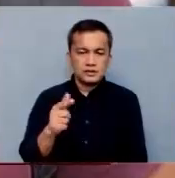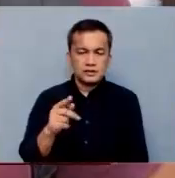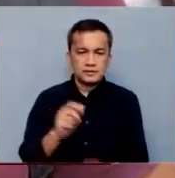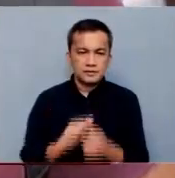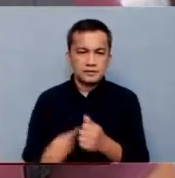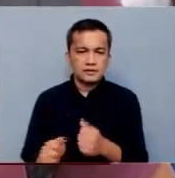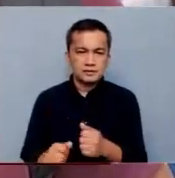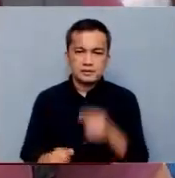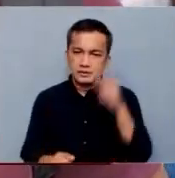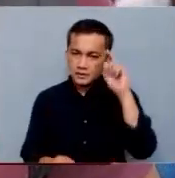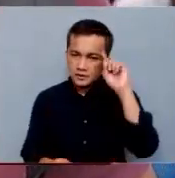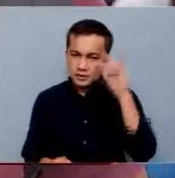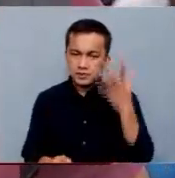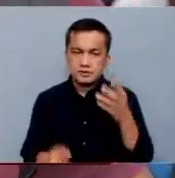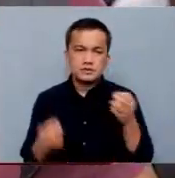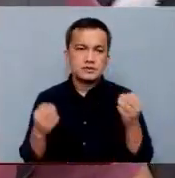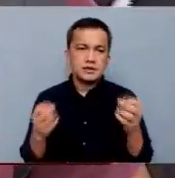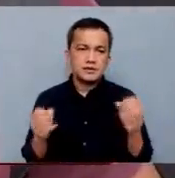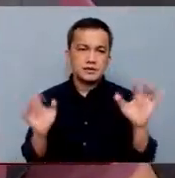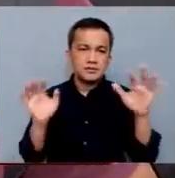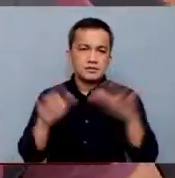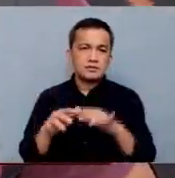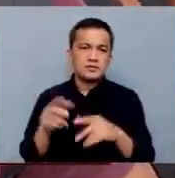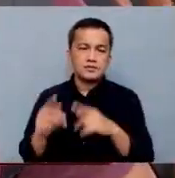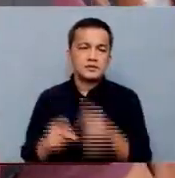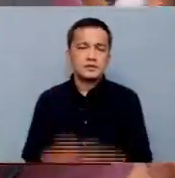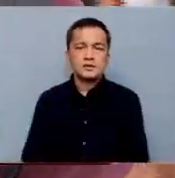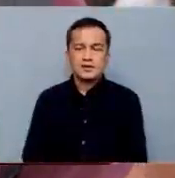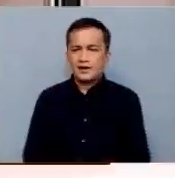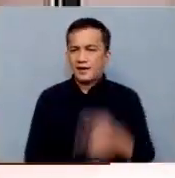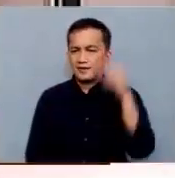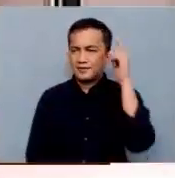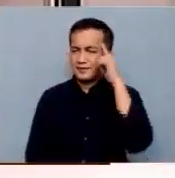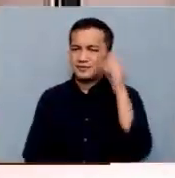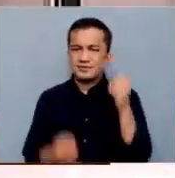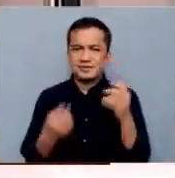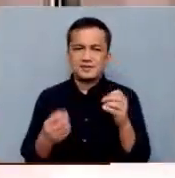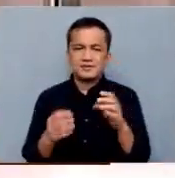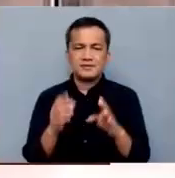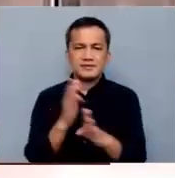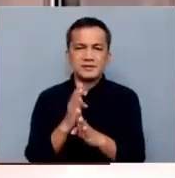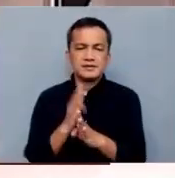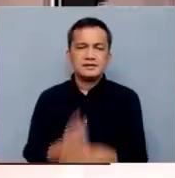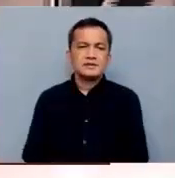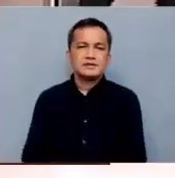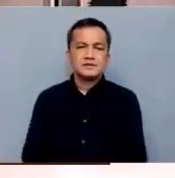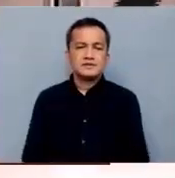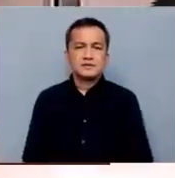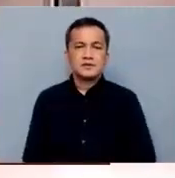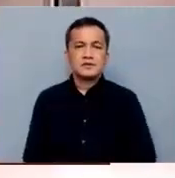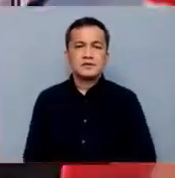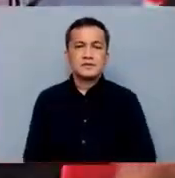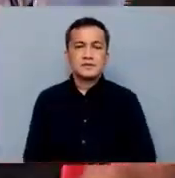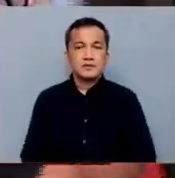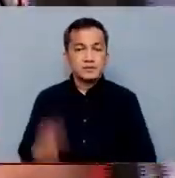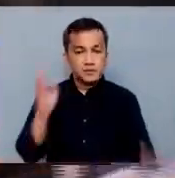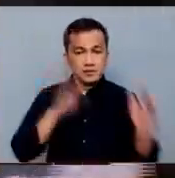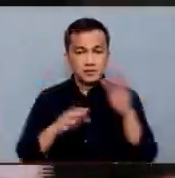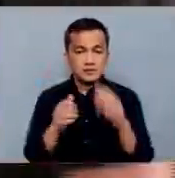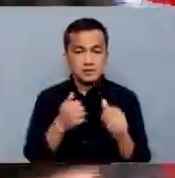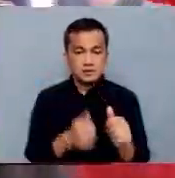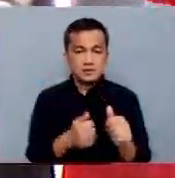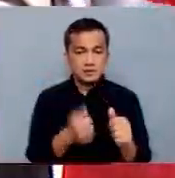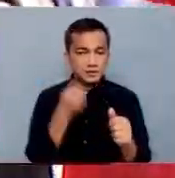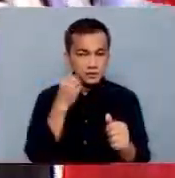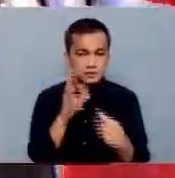kajampak yung tao. So, yun. Kala namin madami yung bus. Ang problema, bukod sa mga naghahabol makauwi sa mga